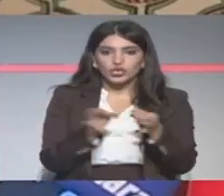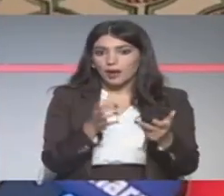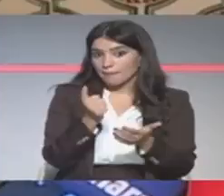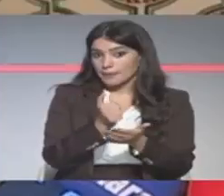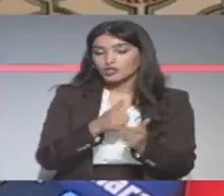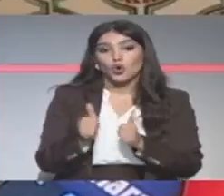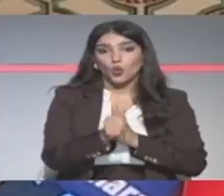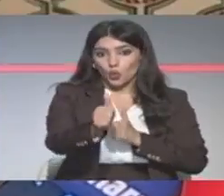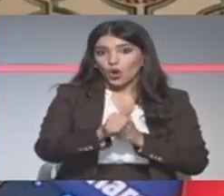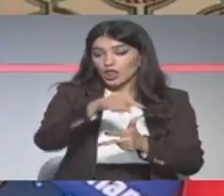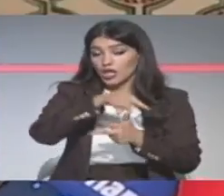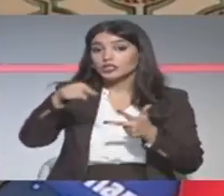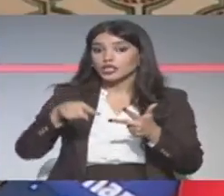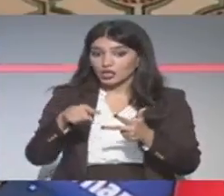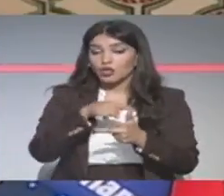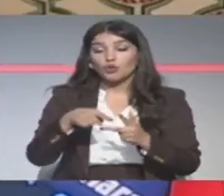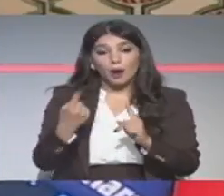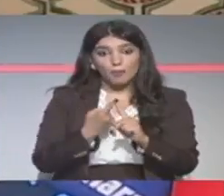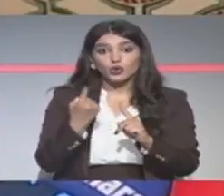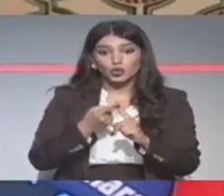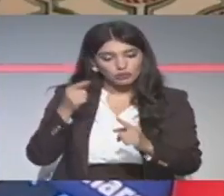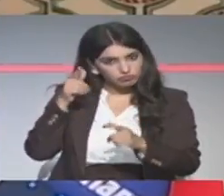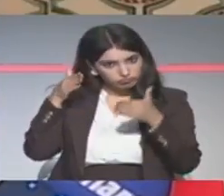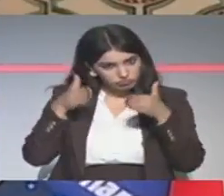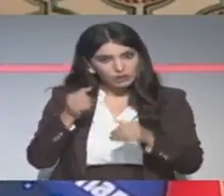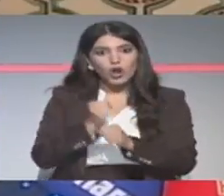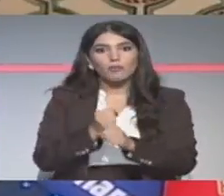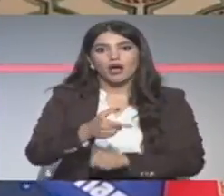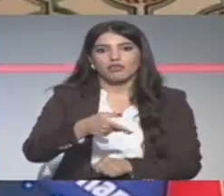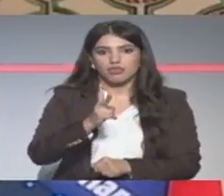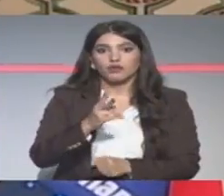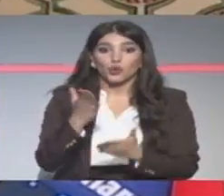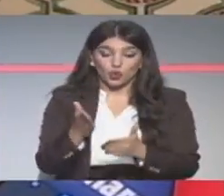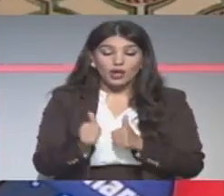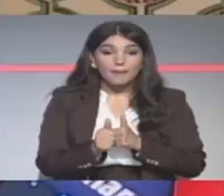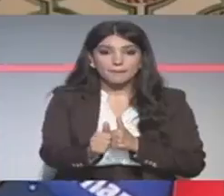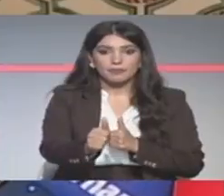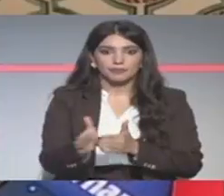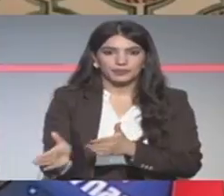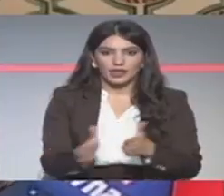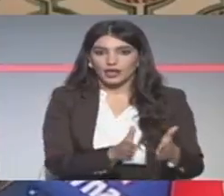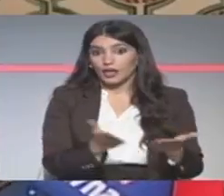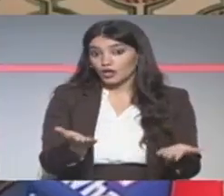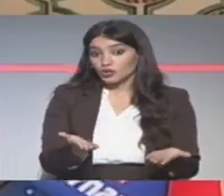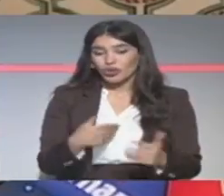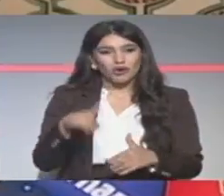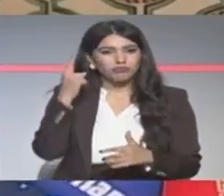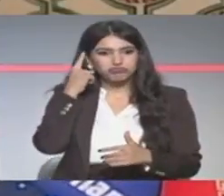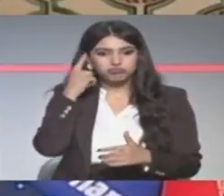ريسبي دو لا ديستونسياسيون، هذوما سي دي زامبيراتيف اللي يلزمنا نخدم عليهم. ماناش في